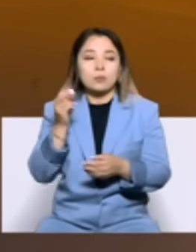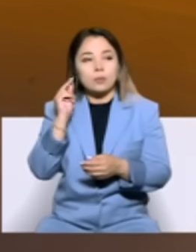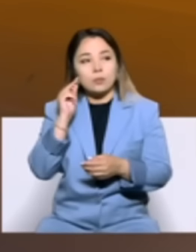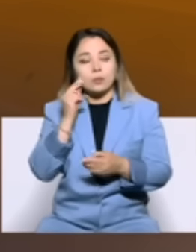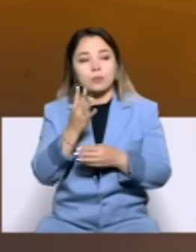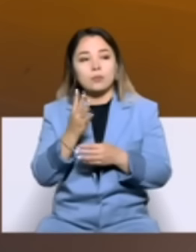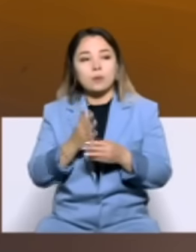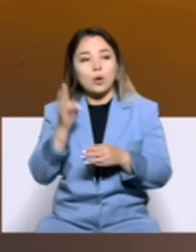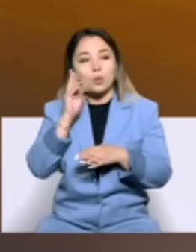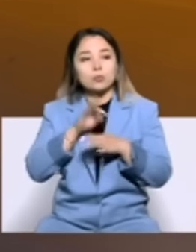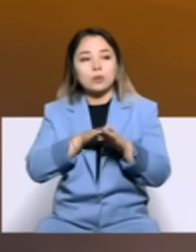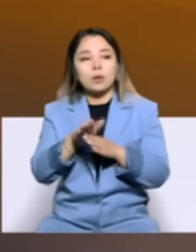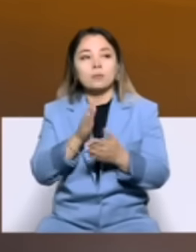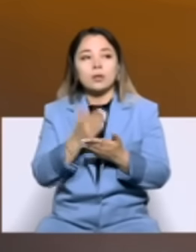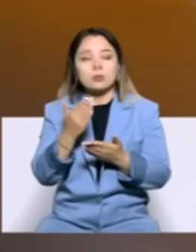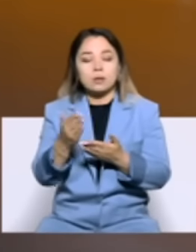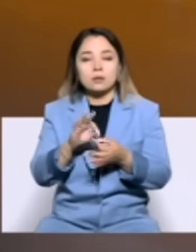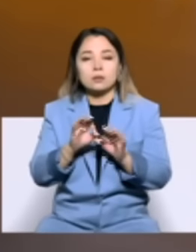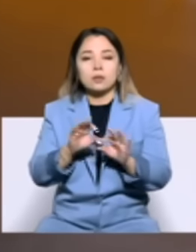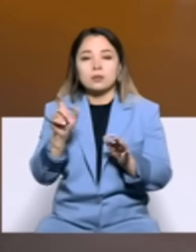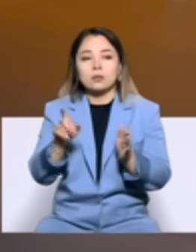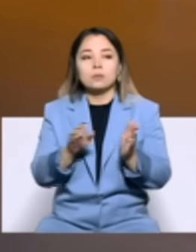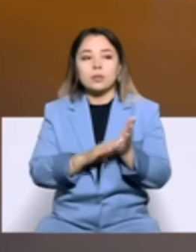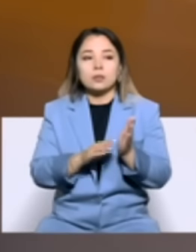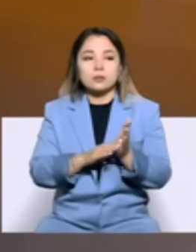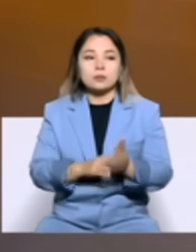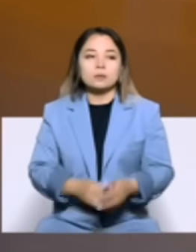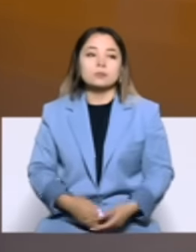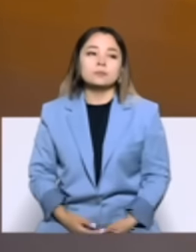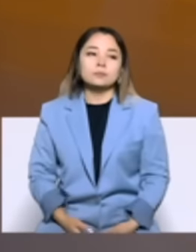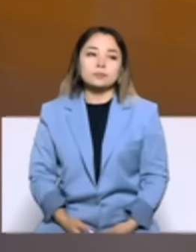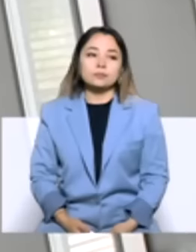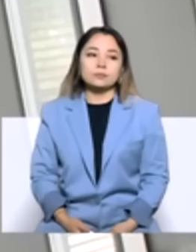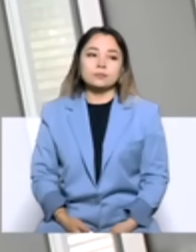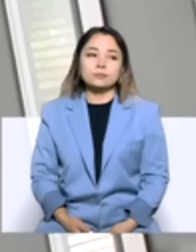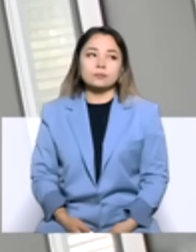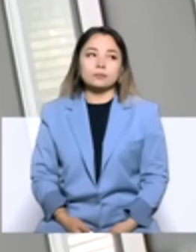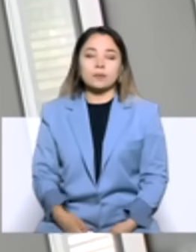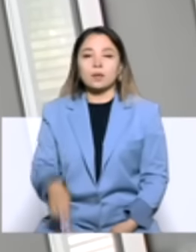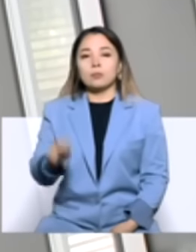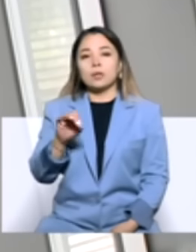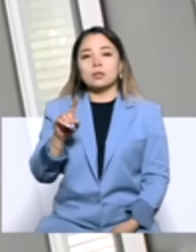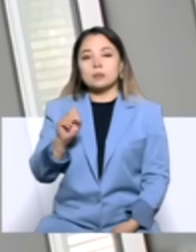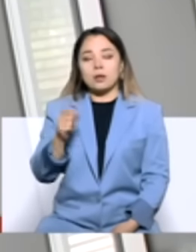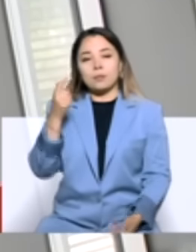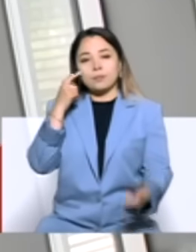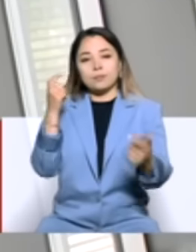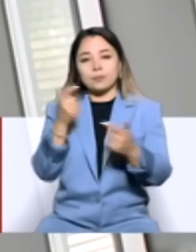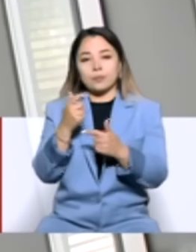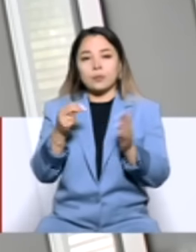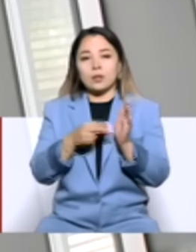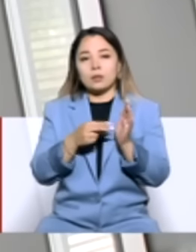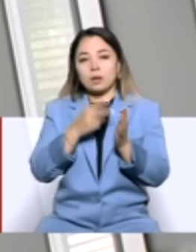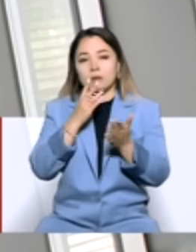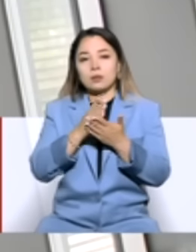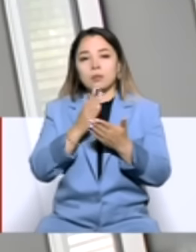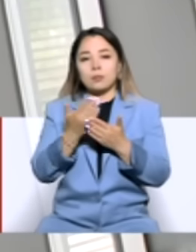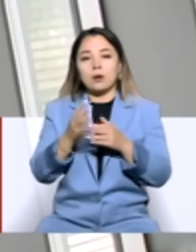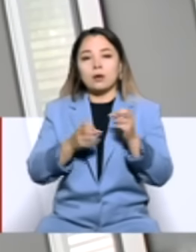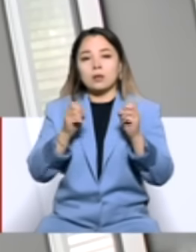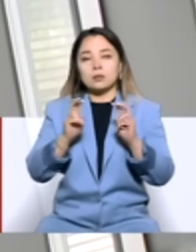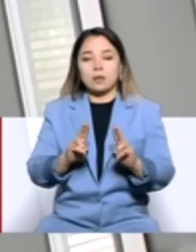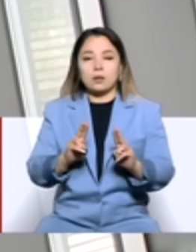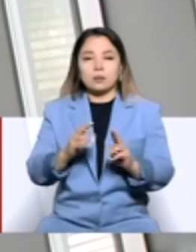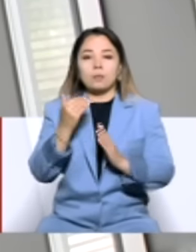оқытатын сияқтымыз. Данияр Қайыртай сараптайды. ПИЗА дейтін білім сапасын бағалайтын халықаралық бағдарлама